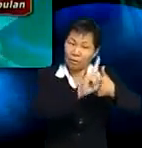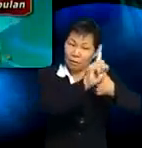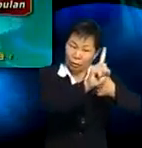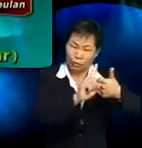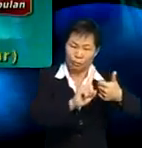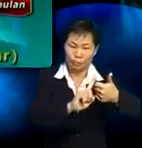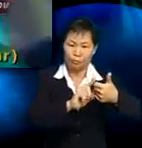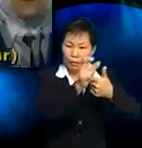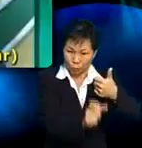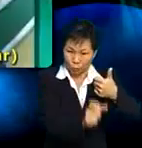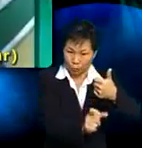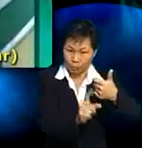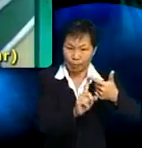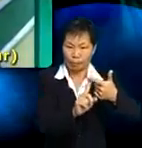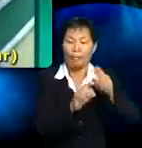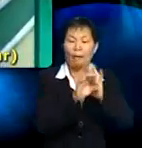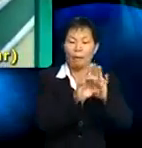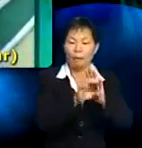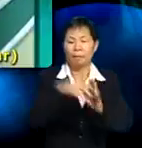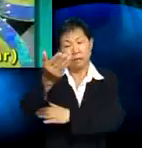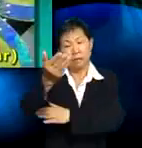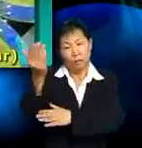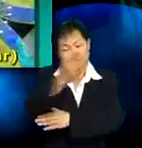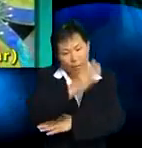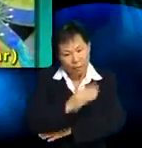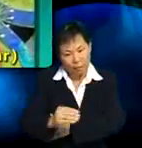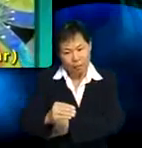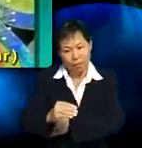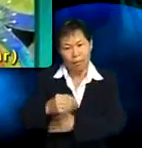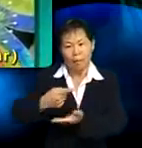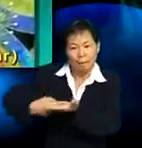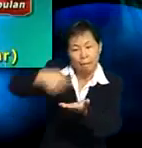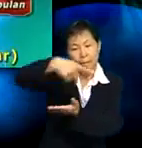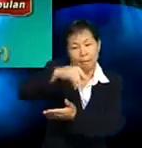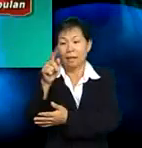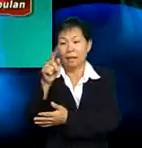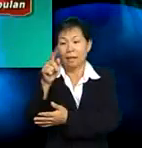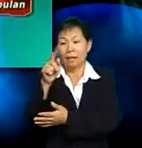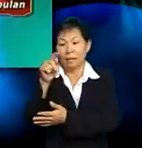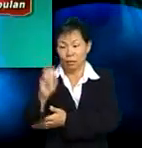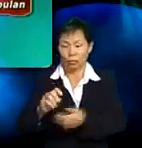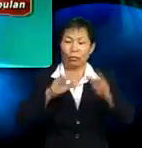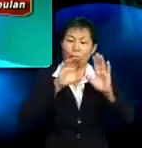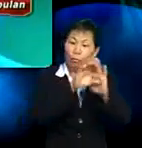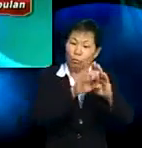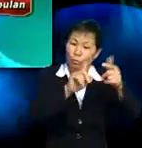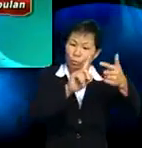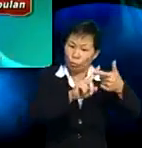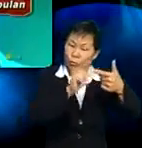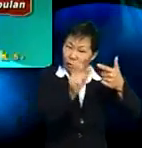1 individu seperti ceramah dan pidato model 2